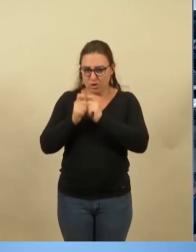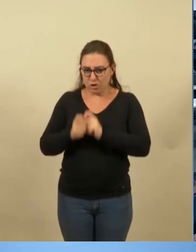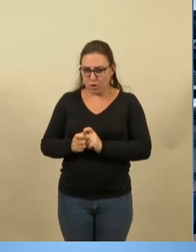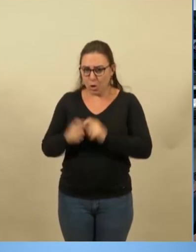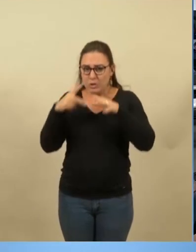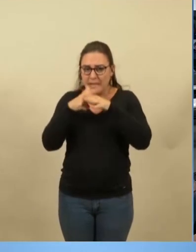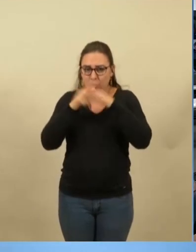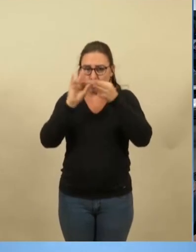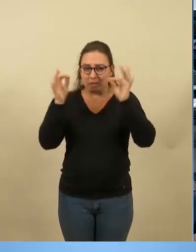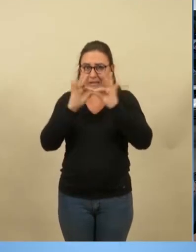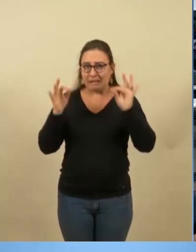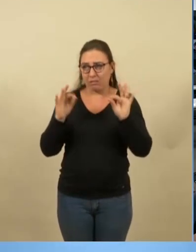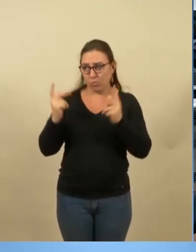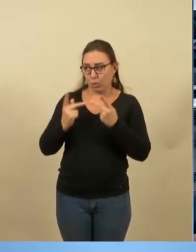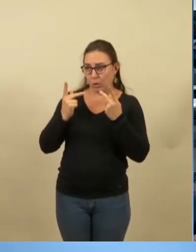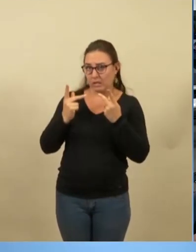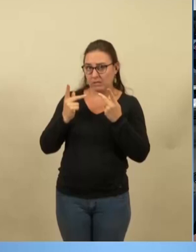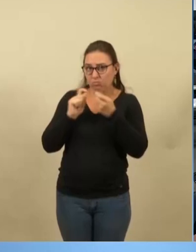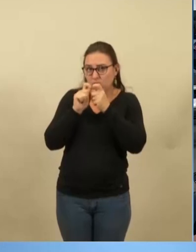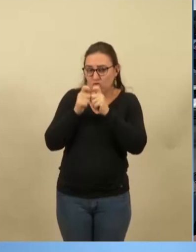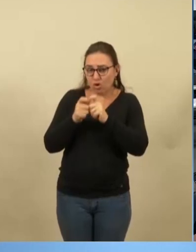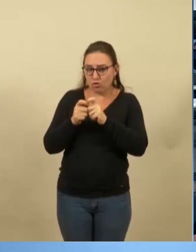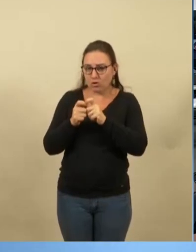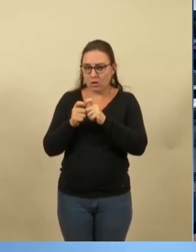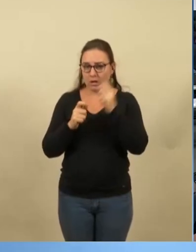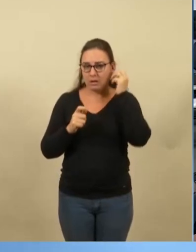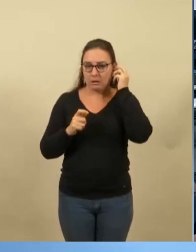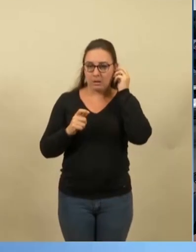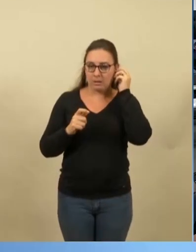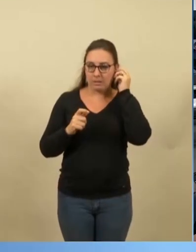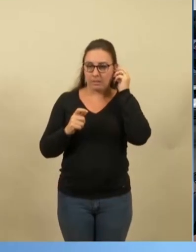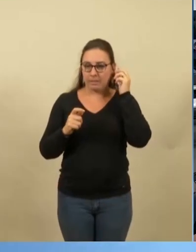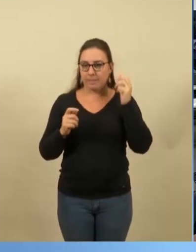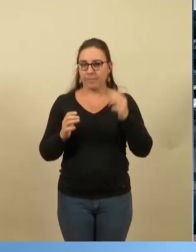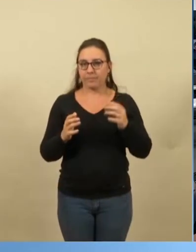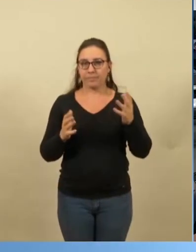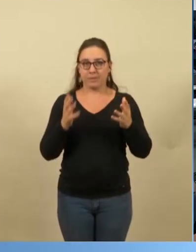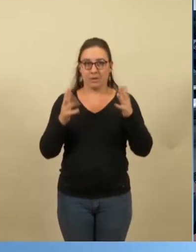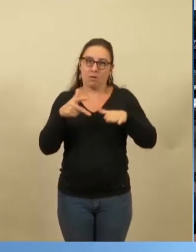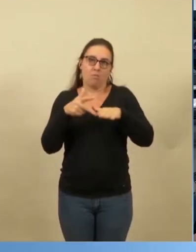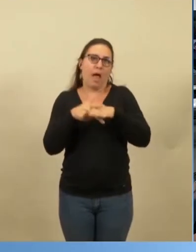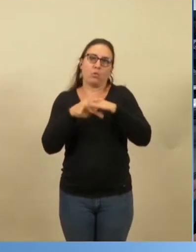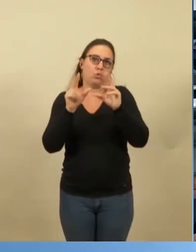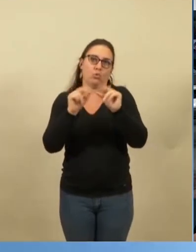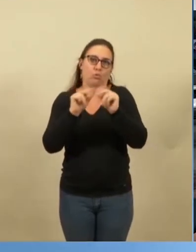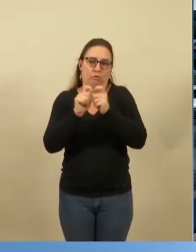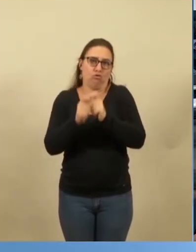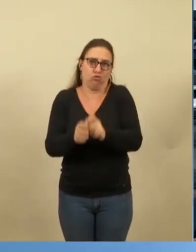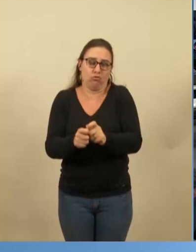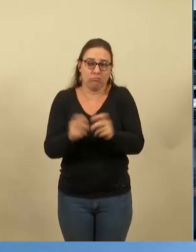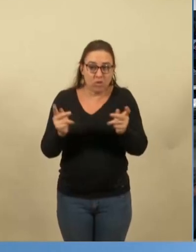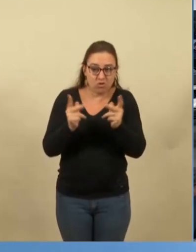début un peu du texte si vous permettez donc savoir un petit peu l'introduction en fait donc